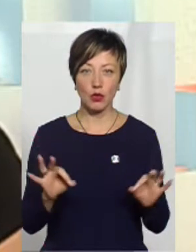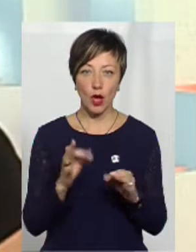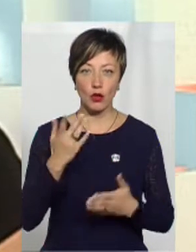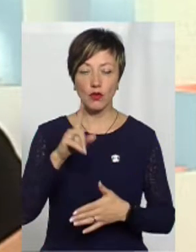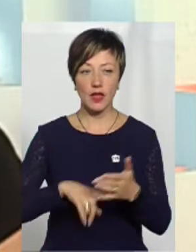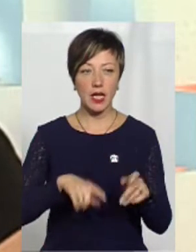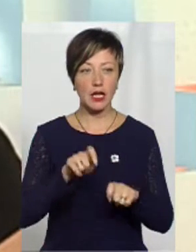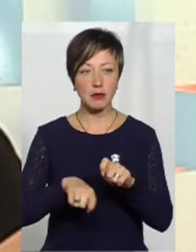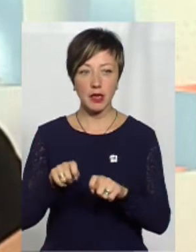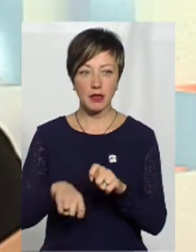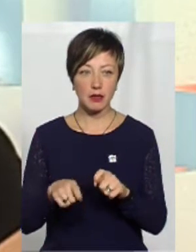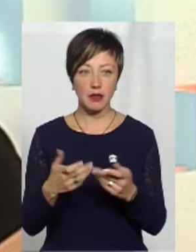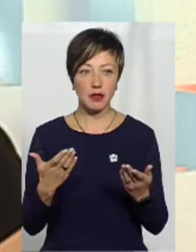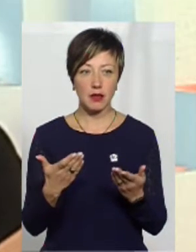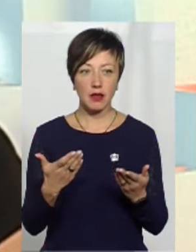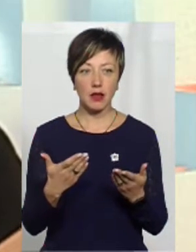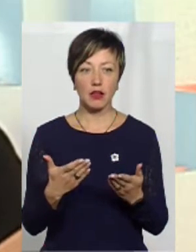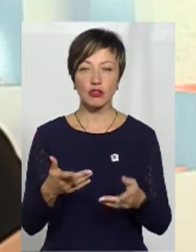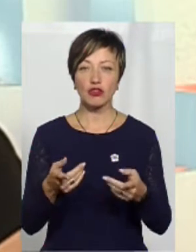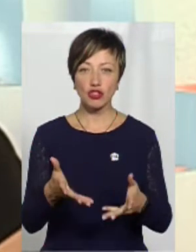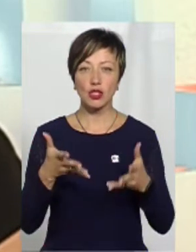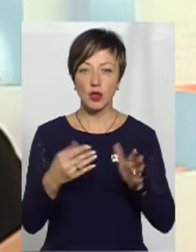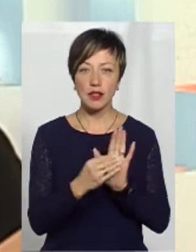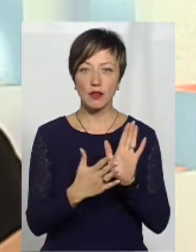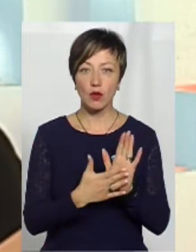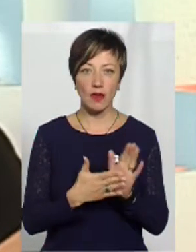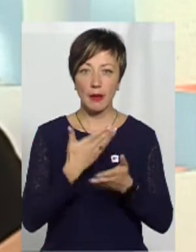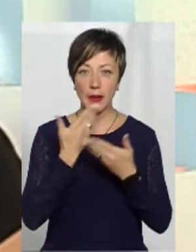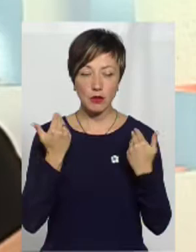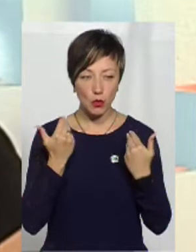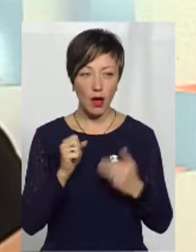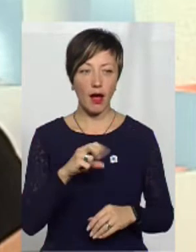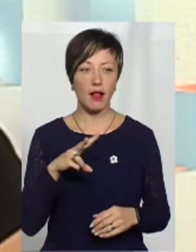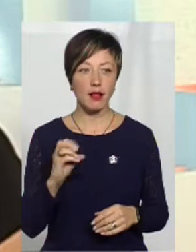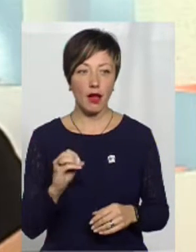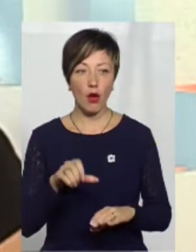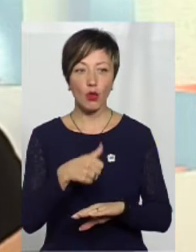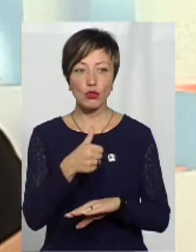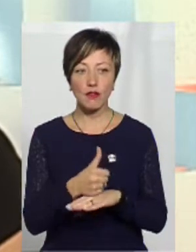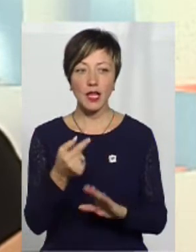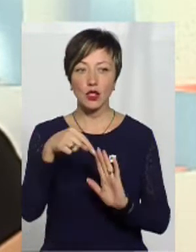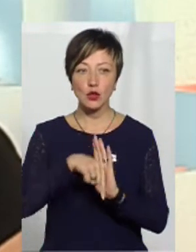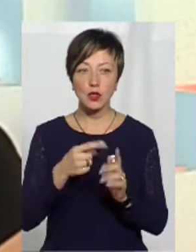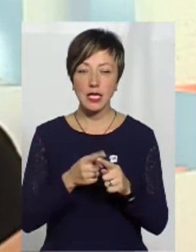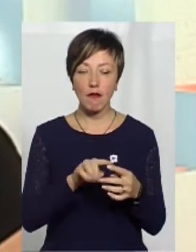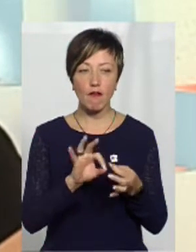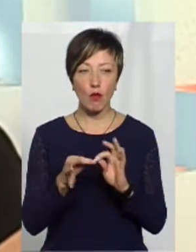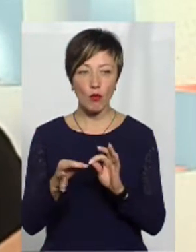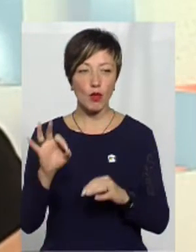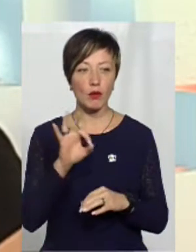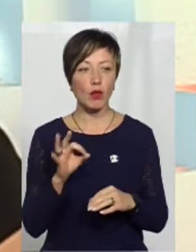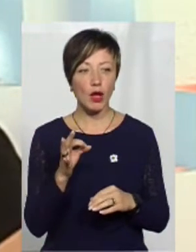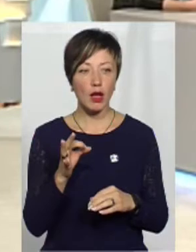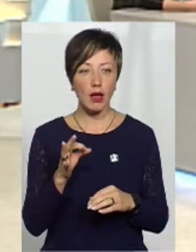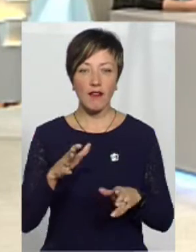вірити експертам, також чітко зафіксованою, нібито не існує. Але основна суть цієї формули, да, про